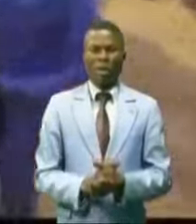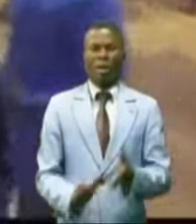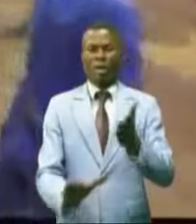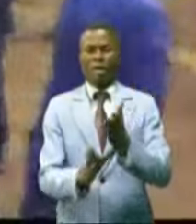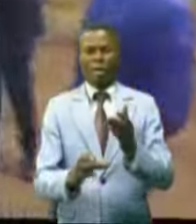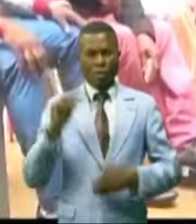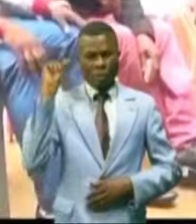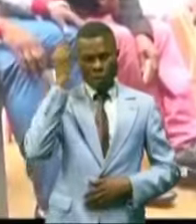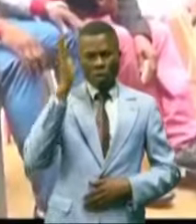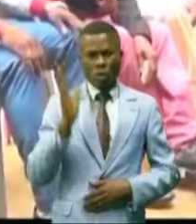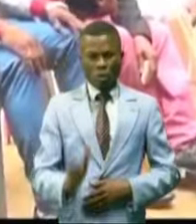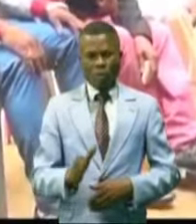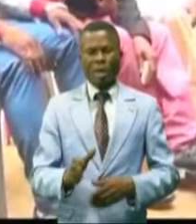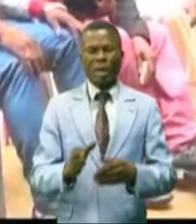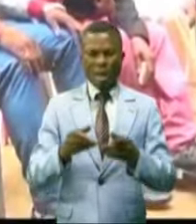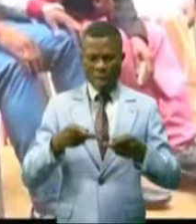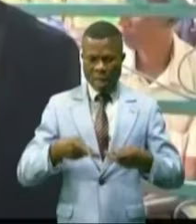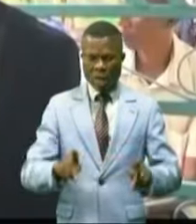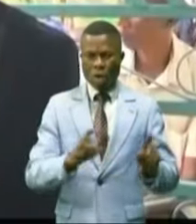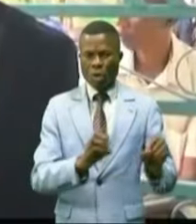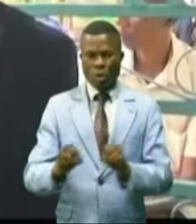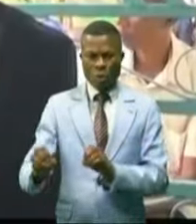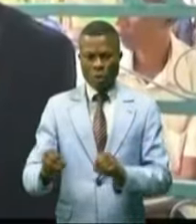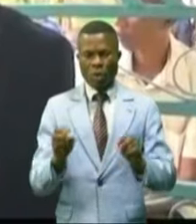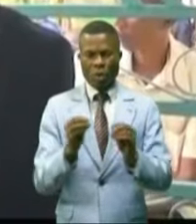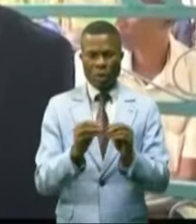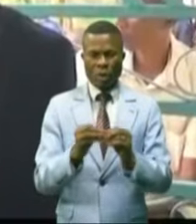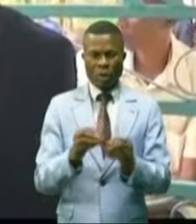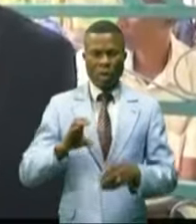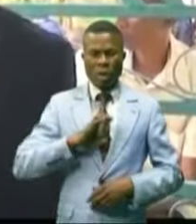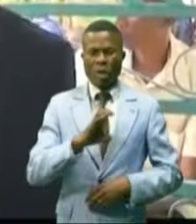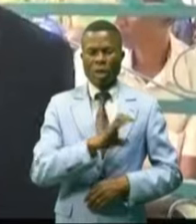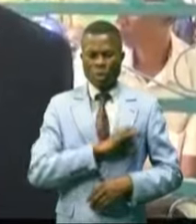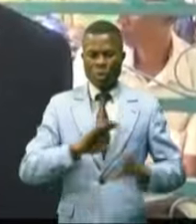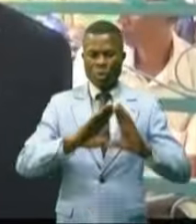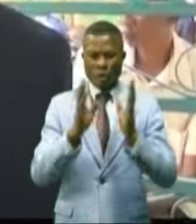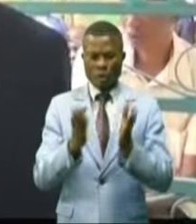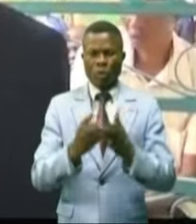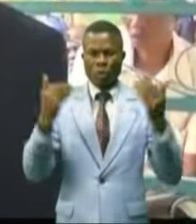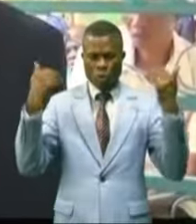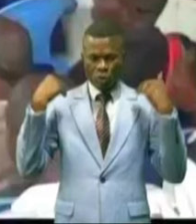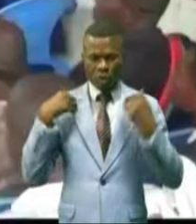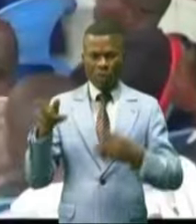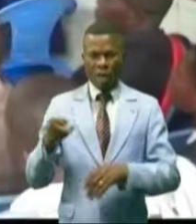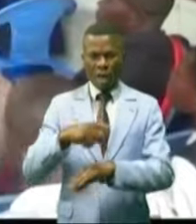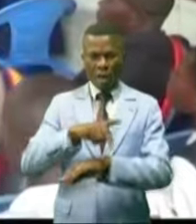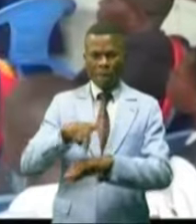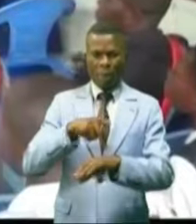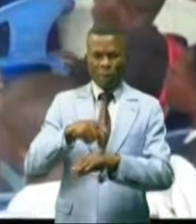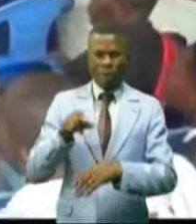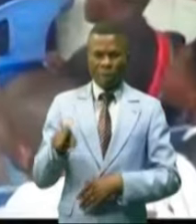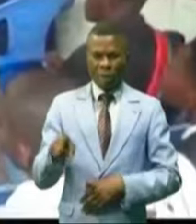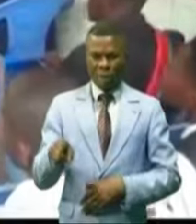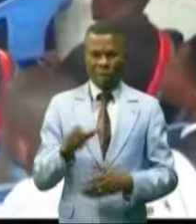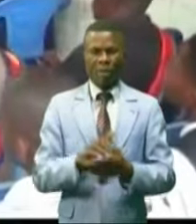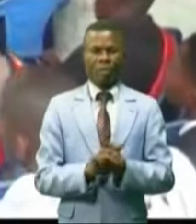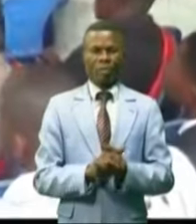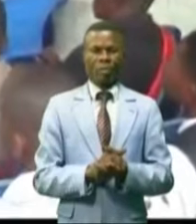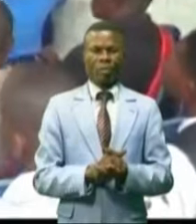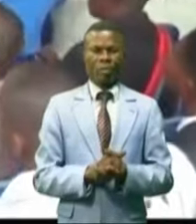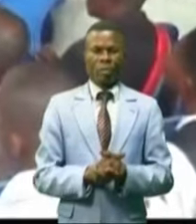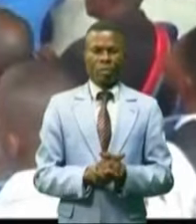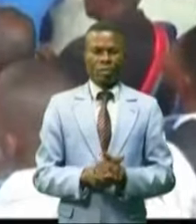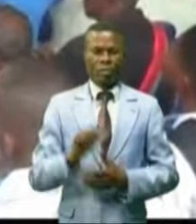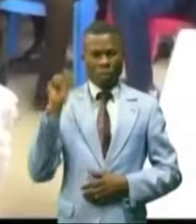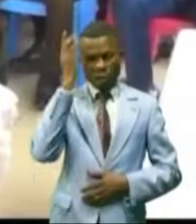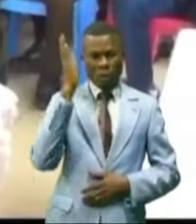vice-gouverneur Albert Bokongo lors de la réunion du comité de sécurité provinciale tenue à Boende ce mercredi. Le